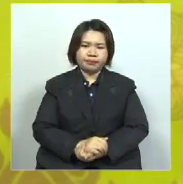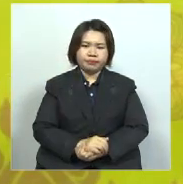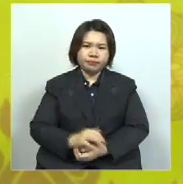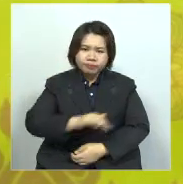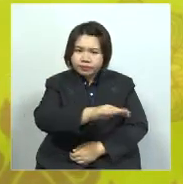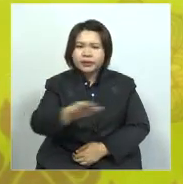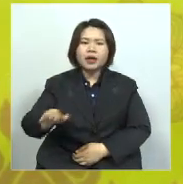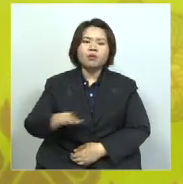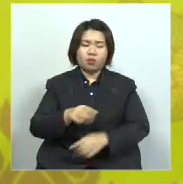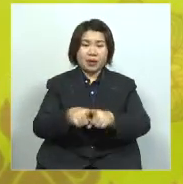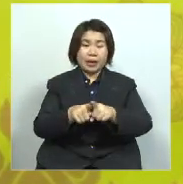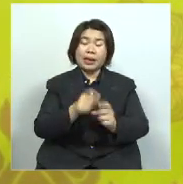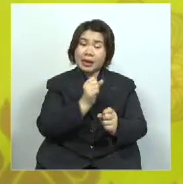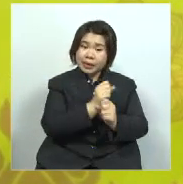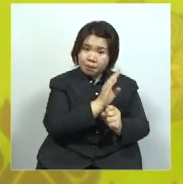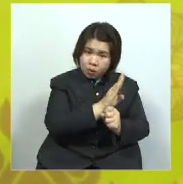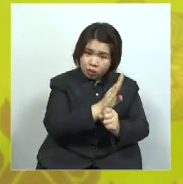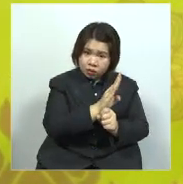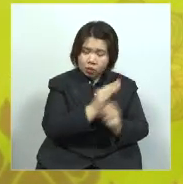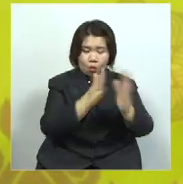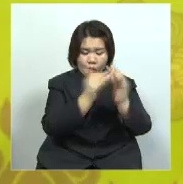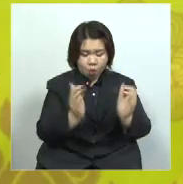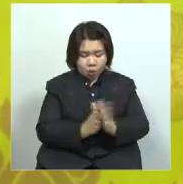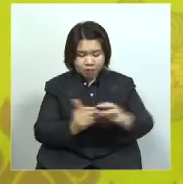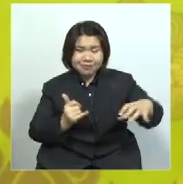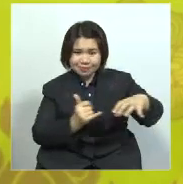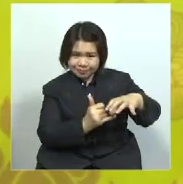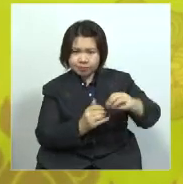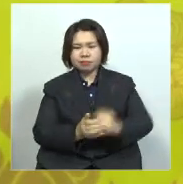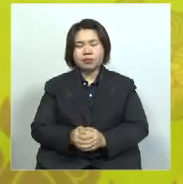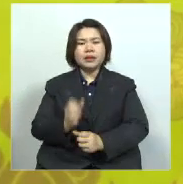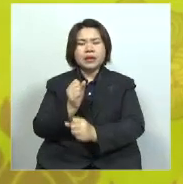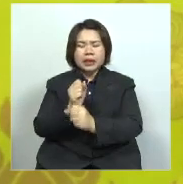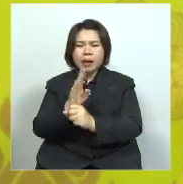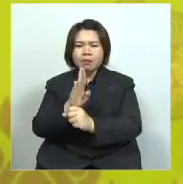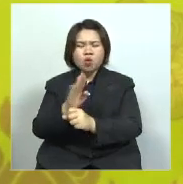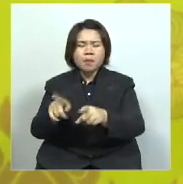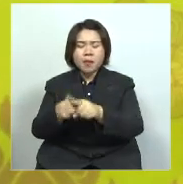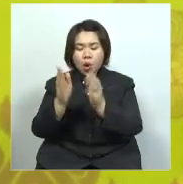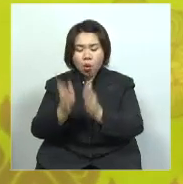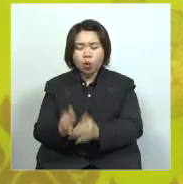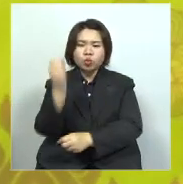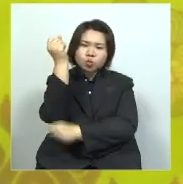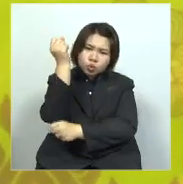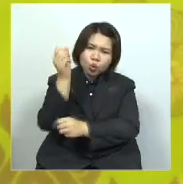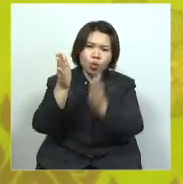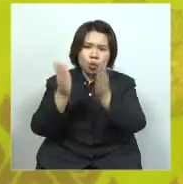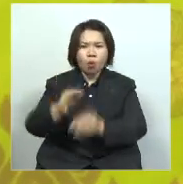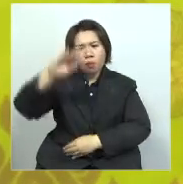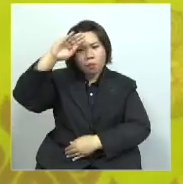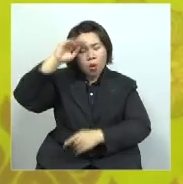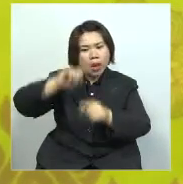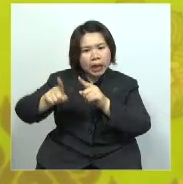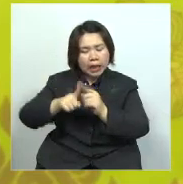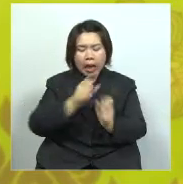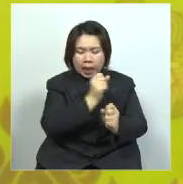างอย่างอื่นเราทำทั้งอะไรทำบุญทวายขวาถวายพระทำกุศลทำให้คนยากลำบากคนที่เจ็บป่วยนั่นแหละกุศลไม่ต้องทำทั้งบุญ